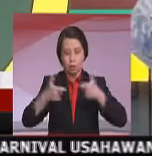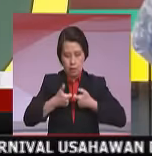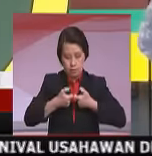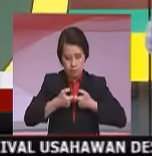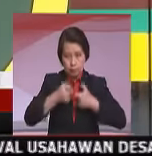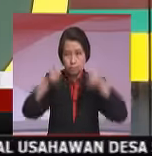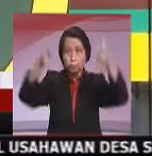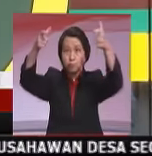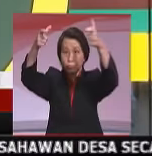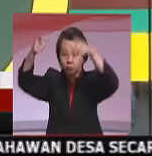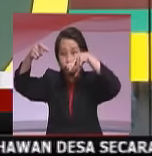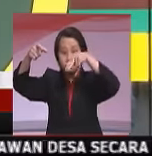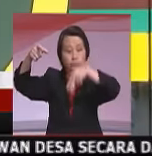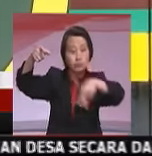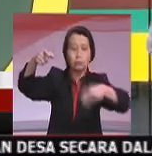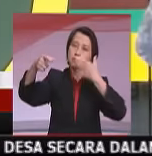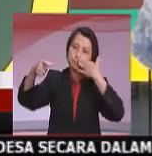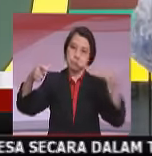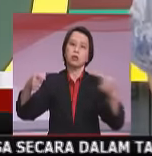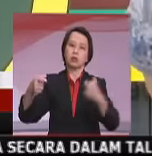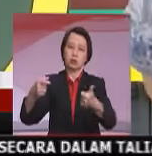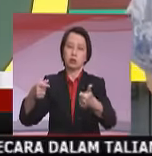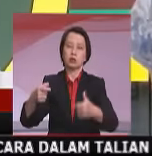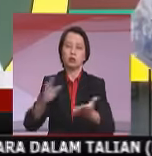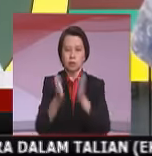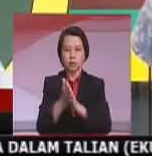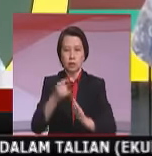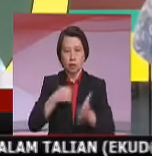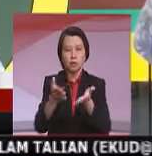saya ingin menjeru kat sini bahawa